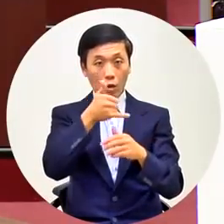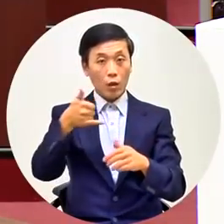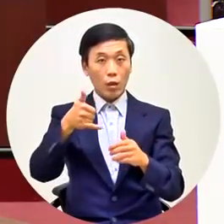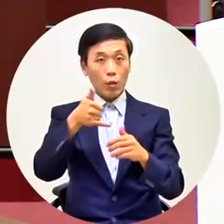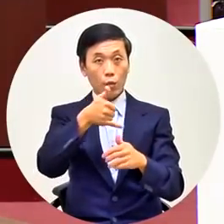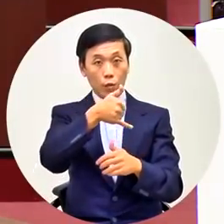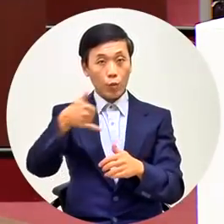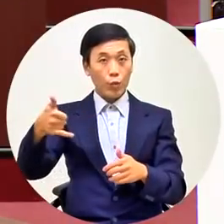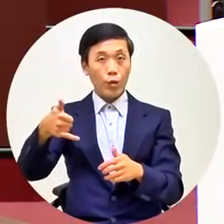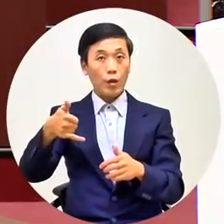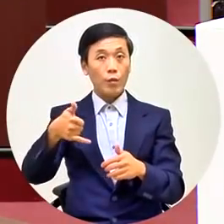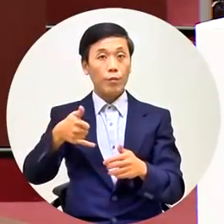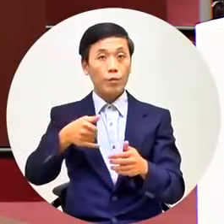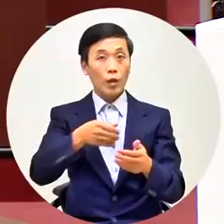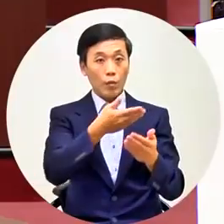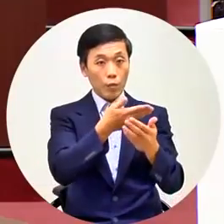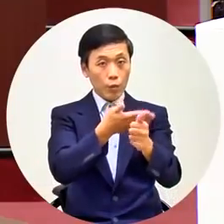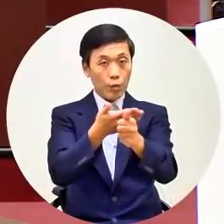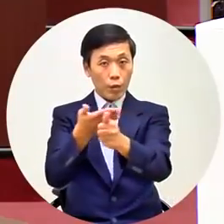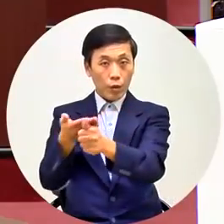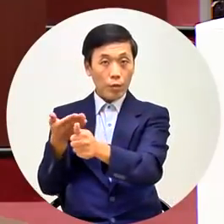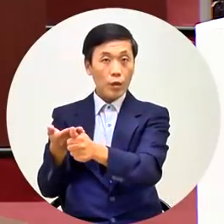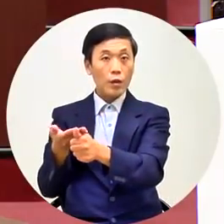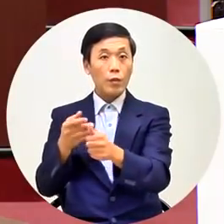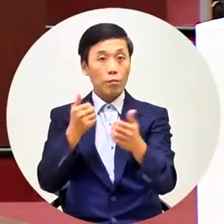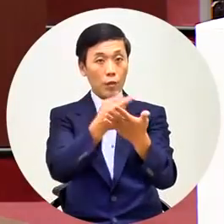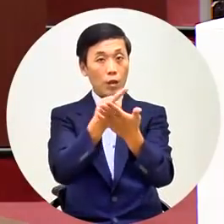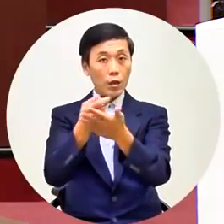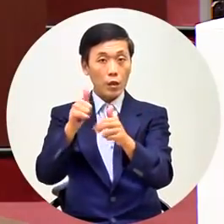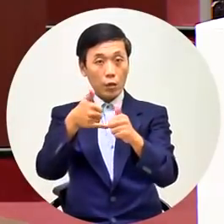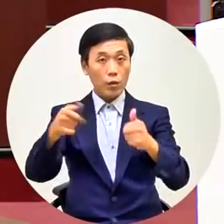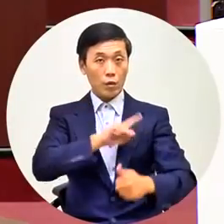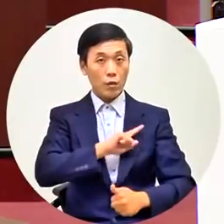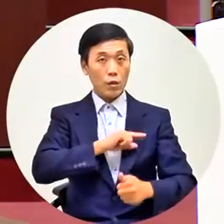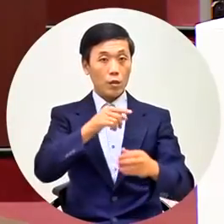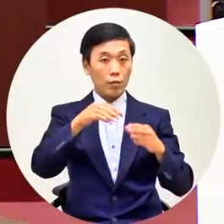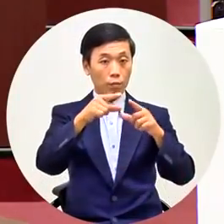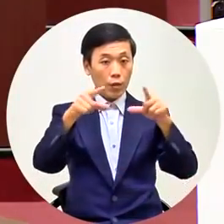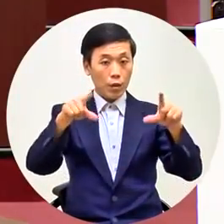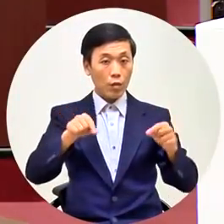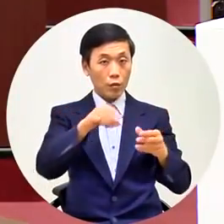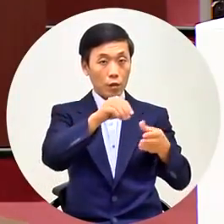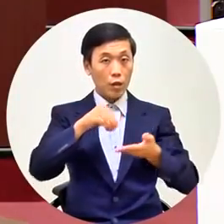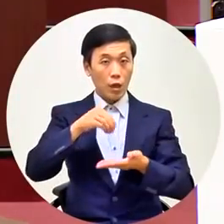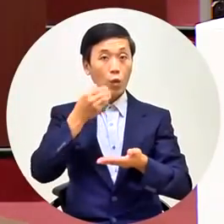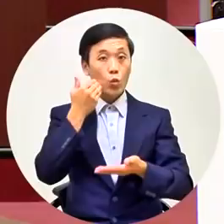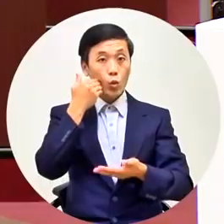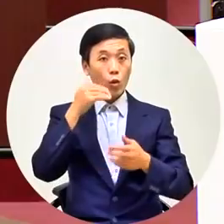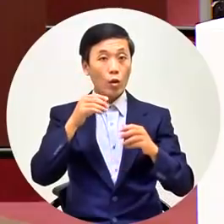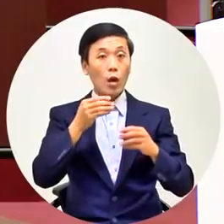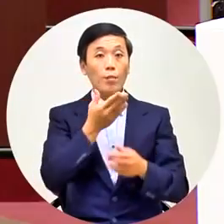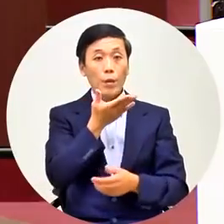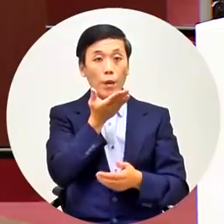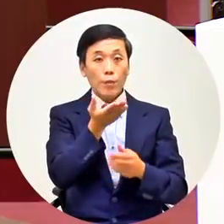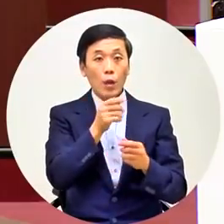各位议员亲自领票。唱名时，如有连续唱名3次，而议员不在场或虽在场而不